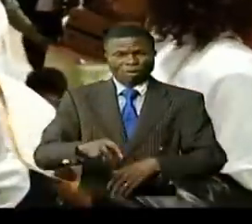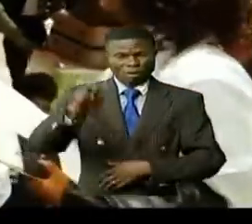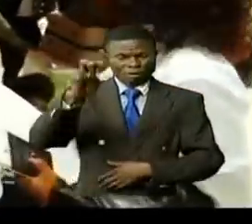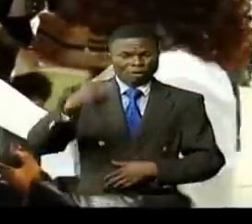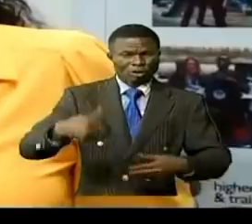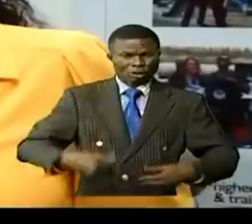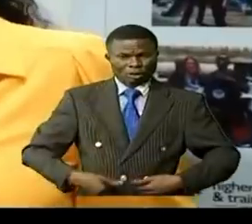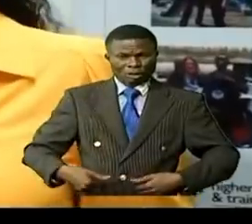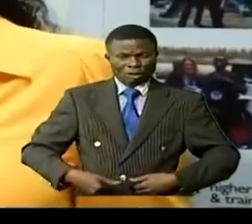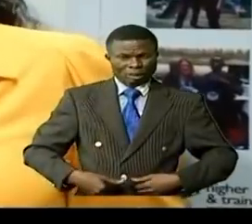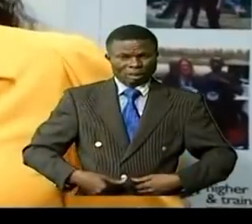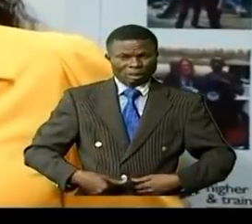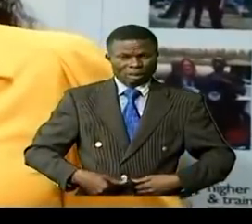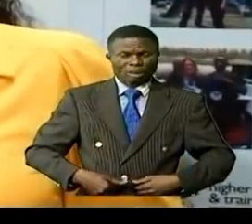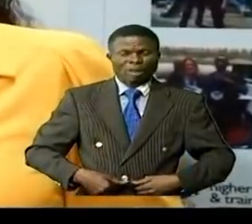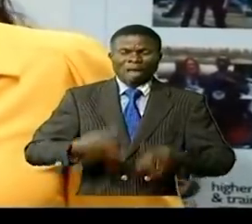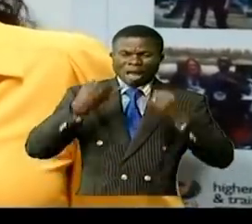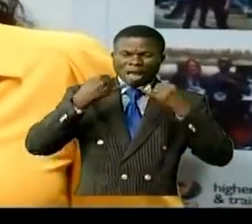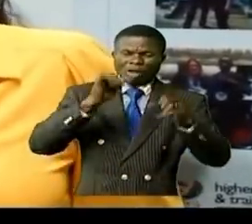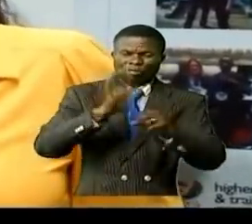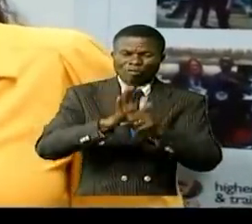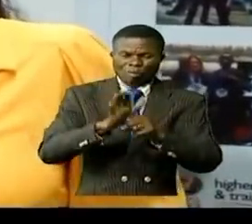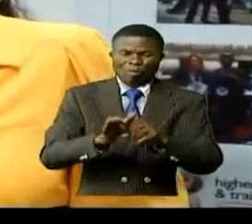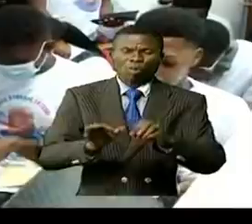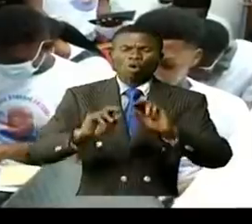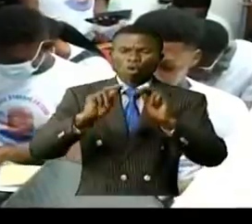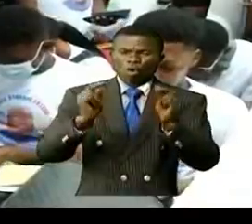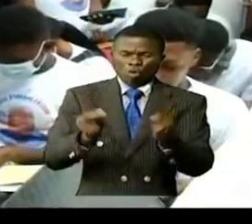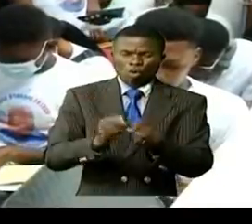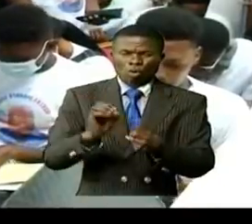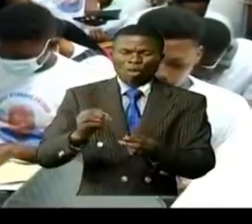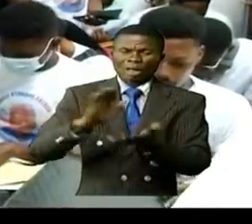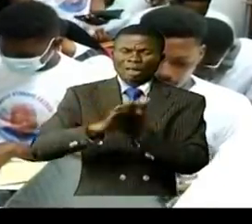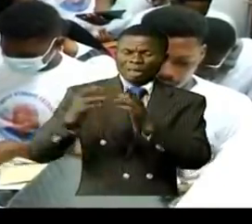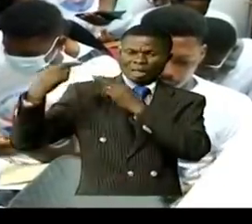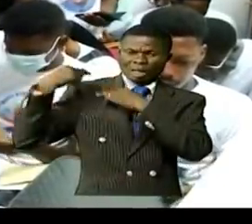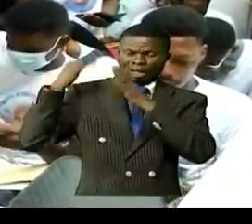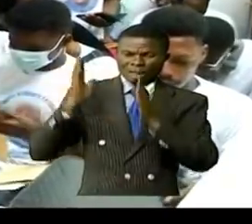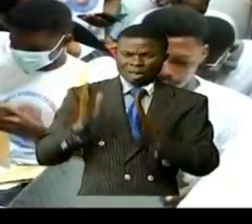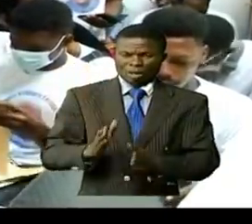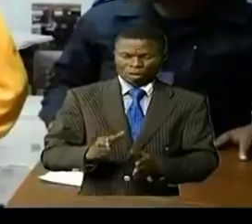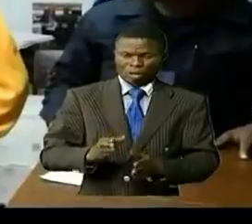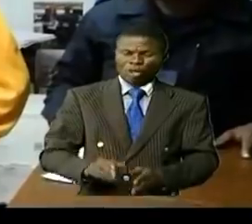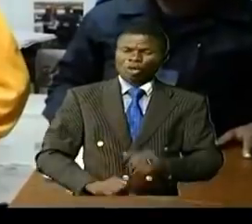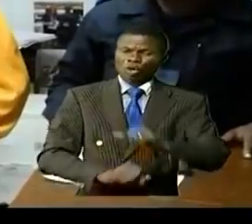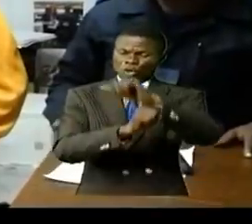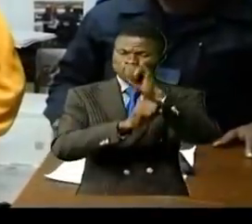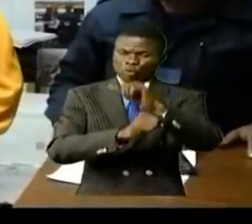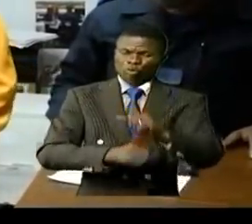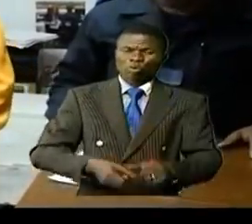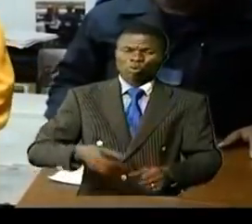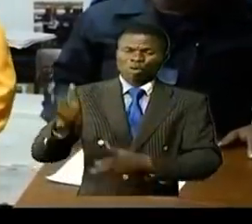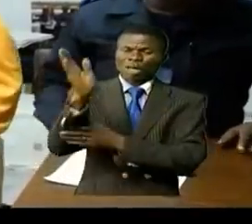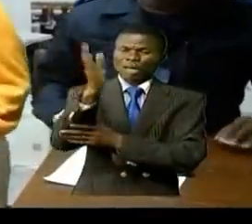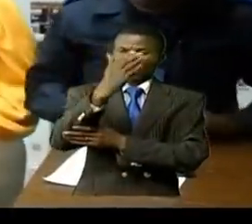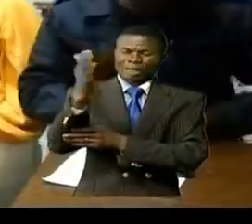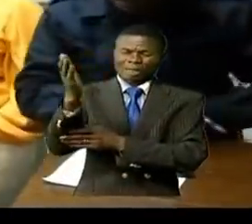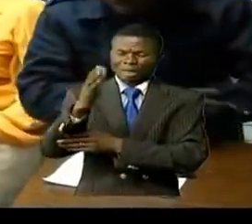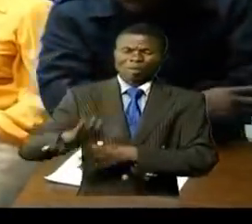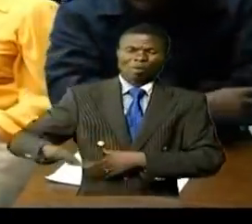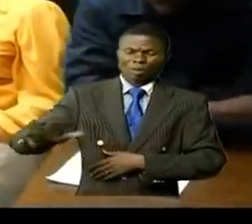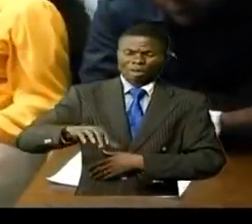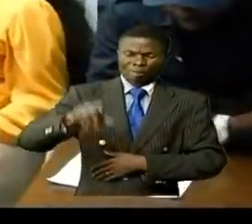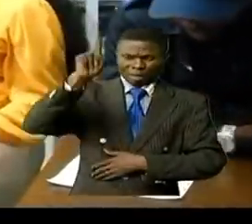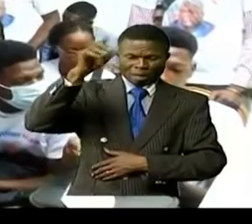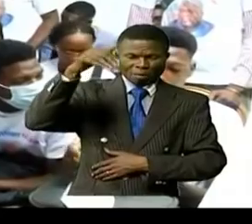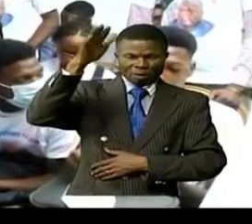jeunes avaient largement été sensibilisés par la Fondation sur la responsabilité qu'ils ont de porter haut l'image du pays et d'honorer leurs parents